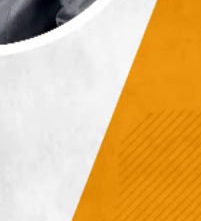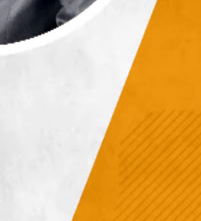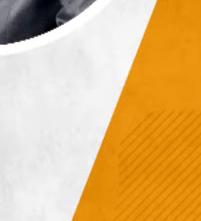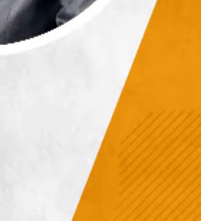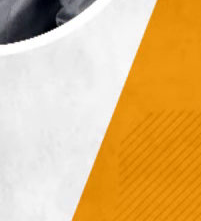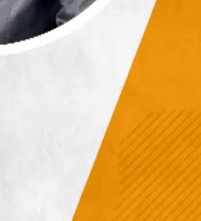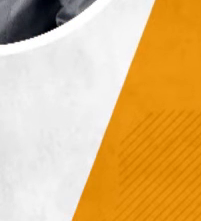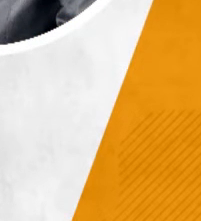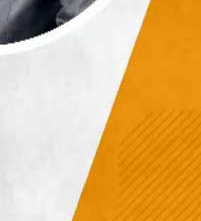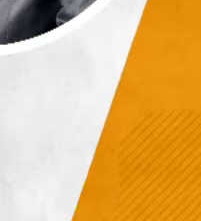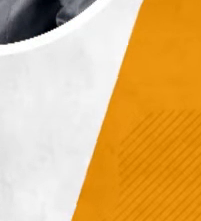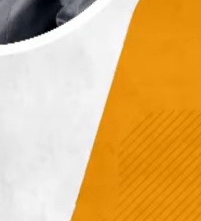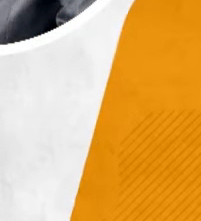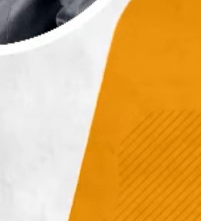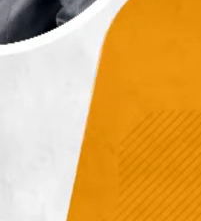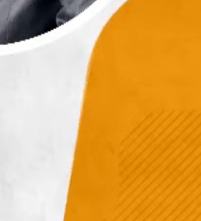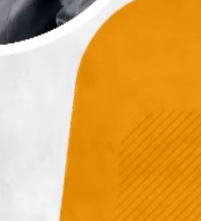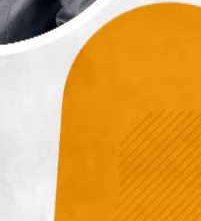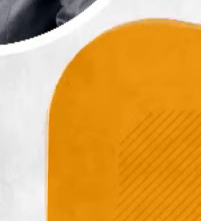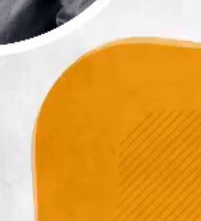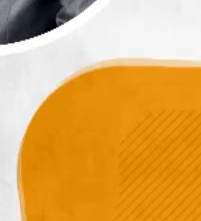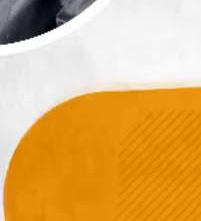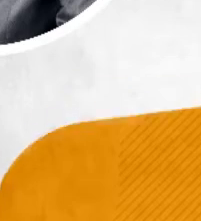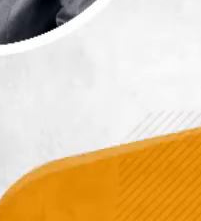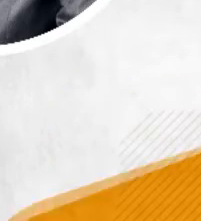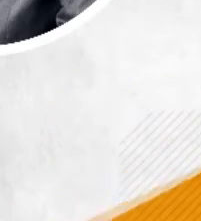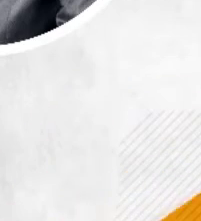edilenleri Kimya Yüksek Mühendisi Kudret Livaoğlu